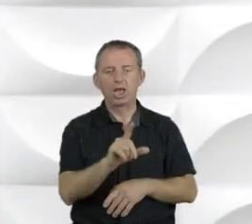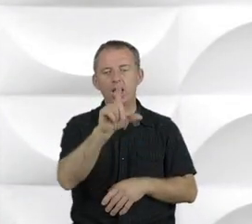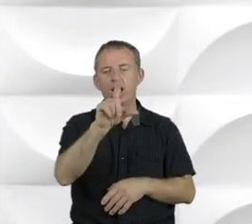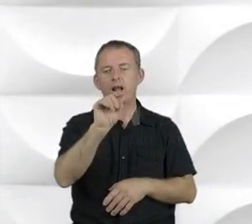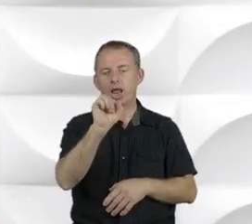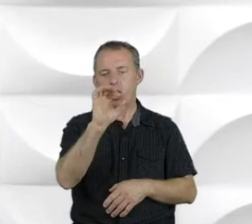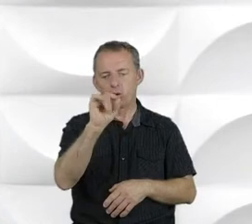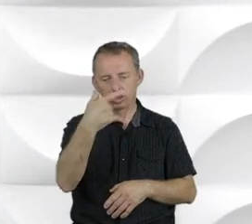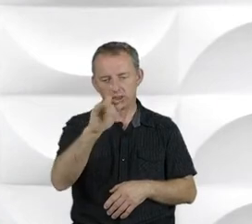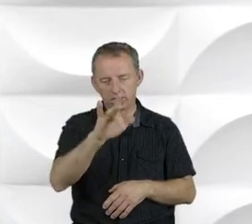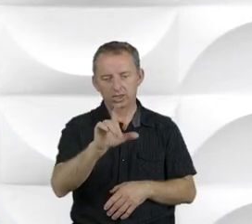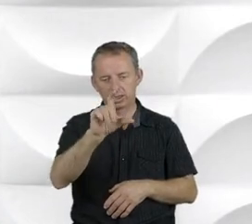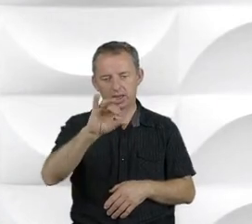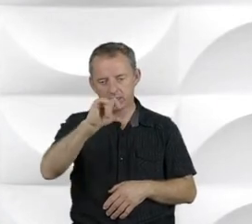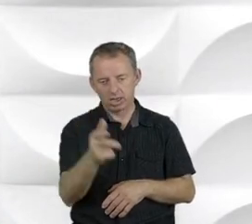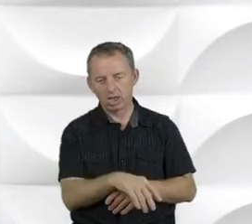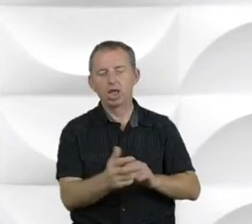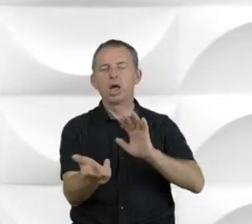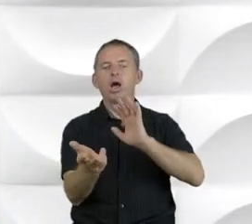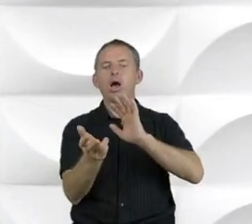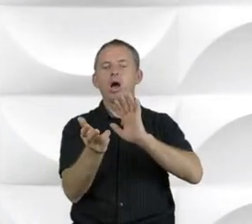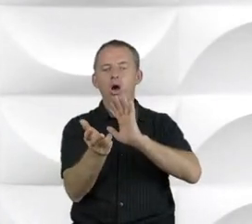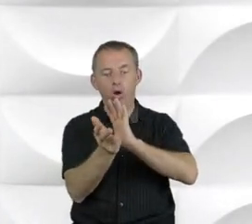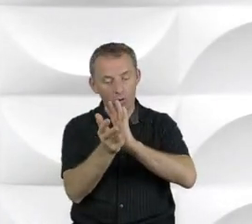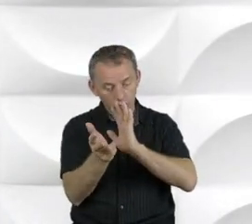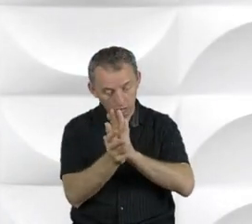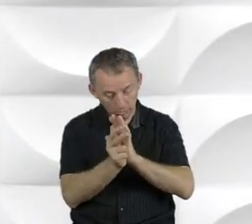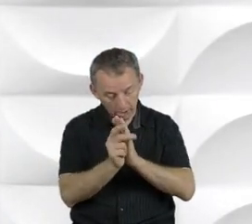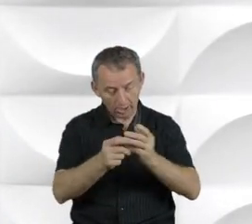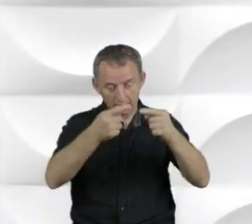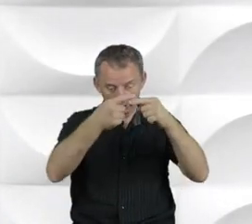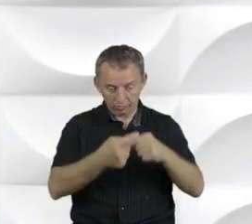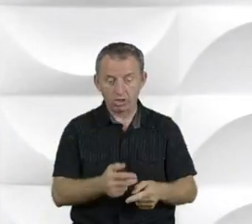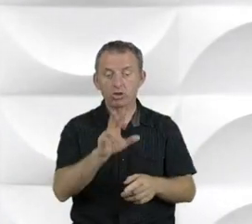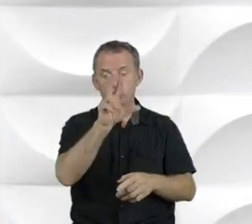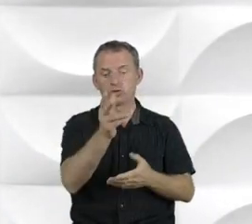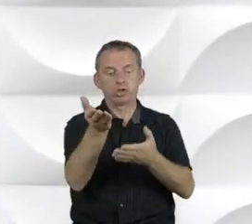Laodycei w 18 wierszu tego samego rozdziału.